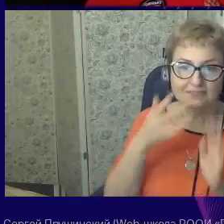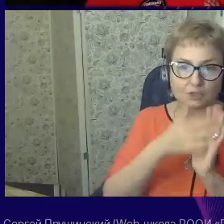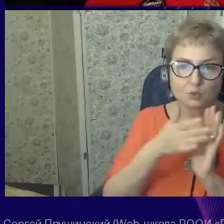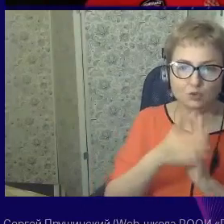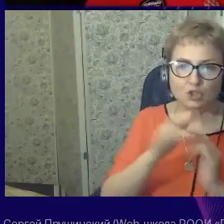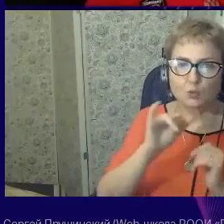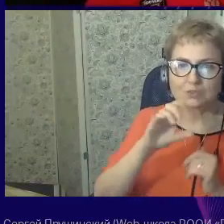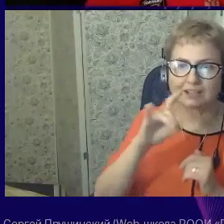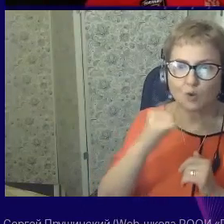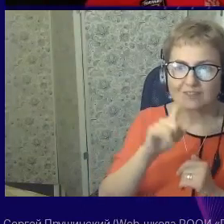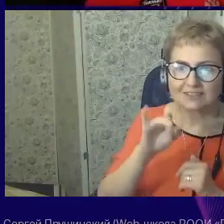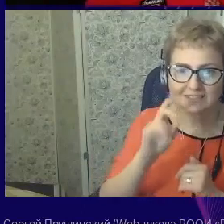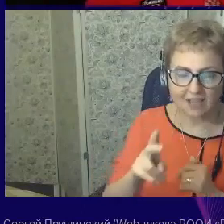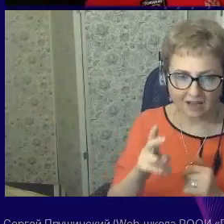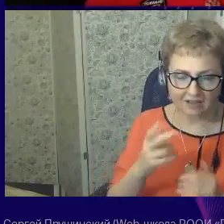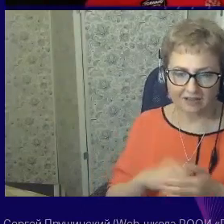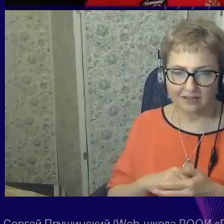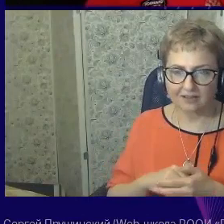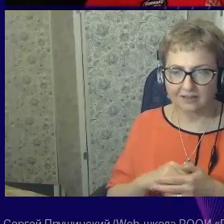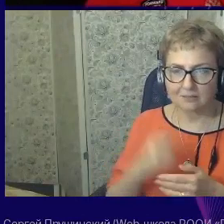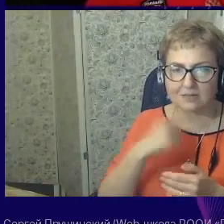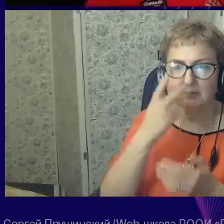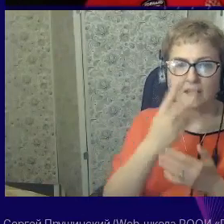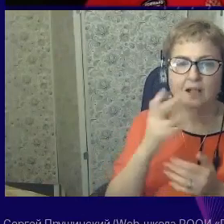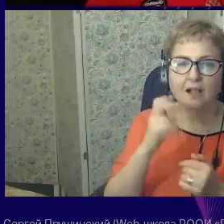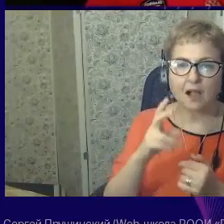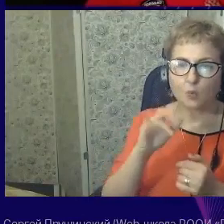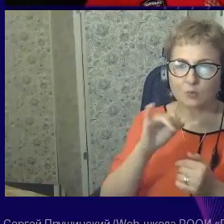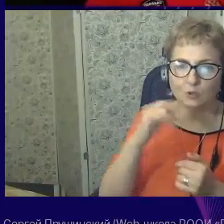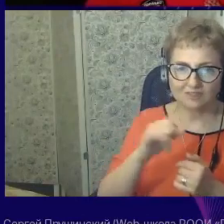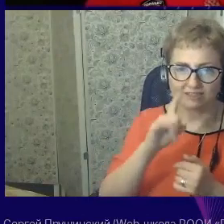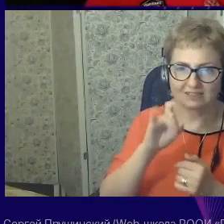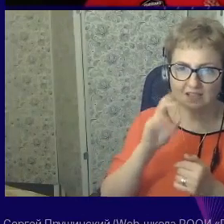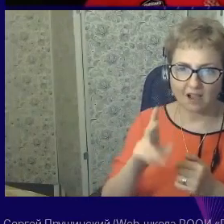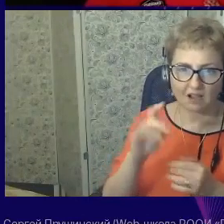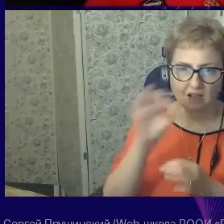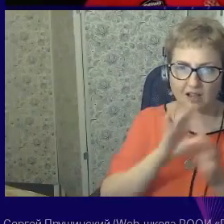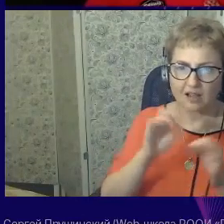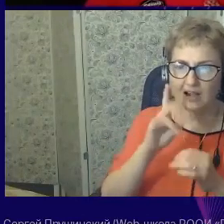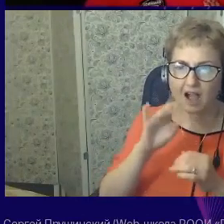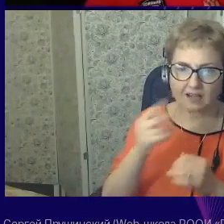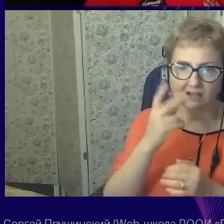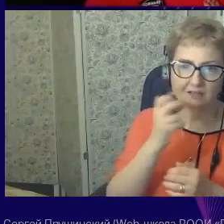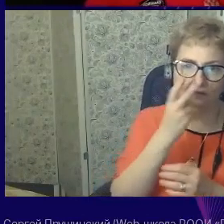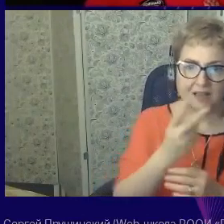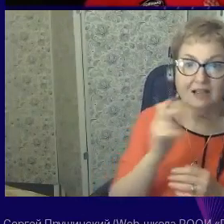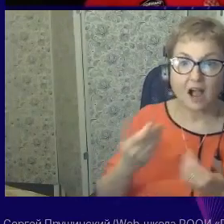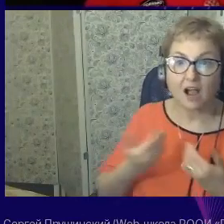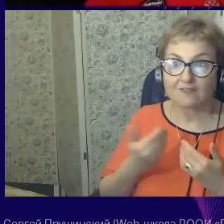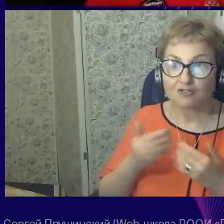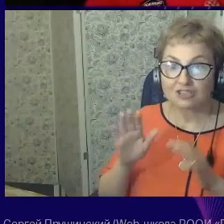изучение условных знаков. Мы показываем, как условный знак обозначается на карте и как он выглядит на местности. Когда